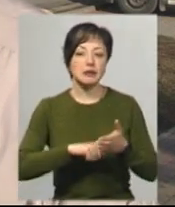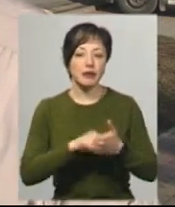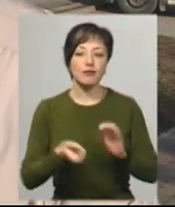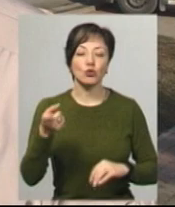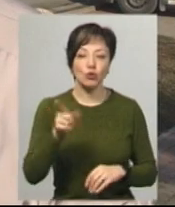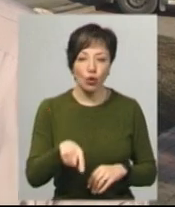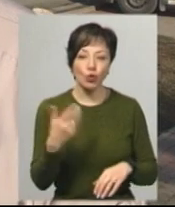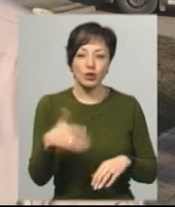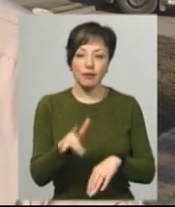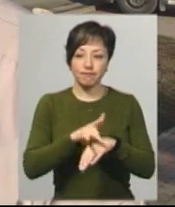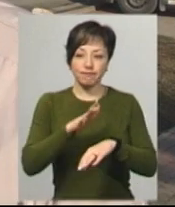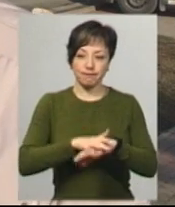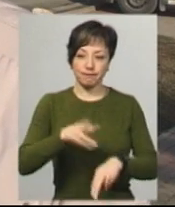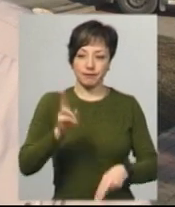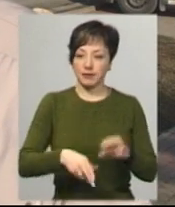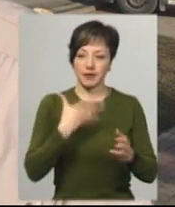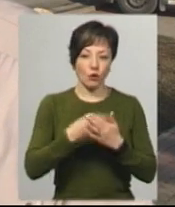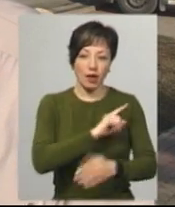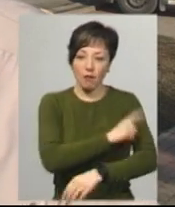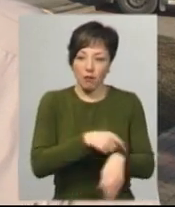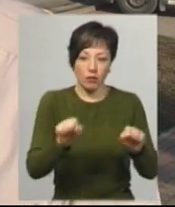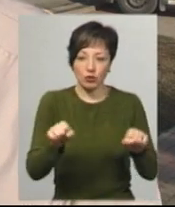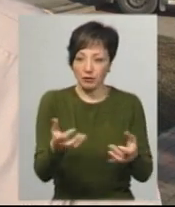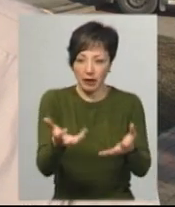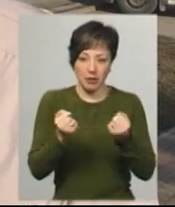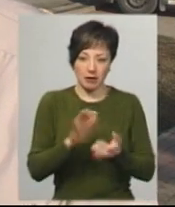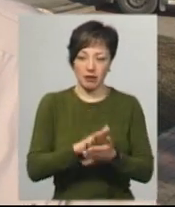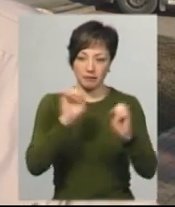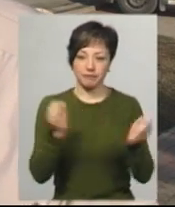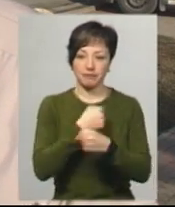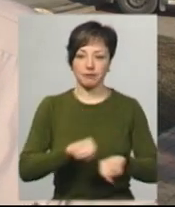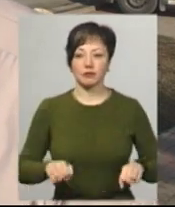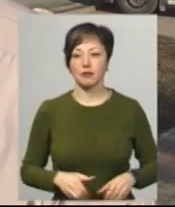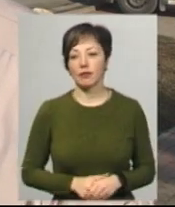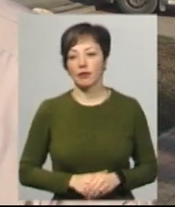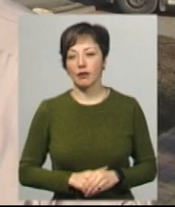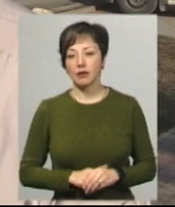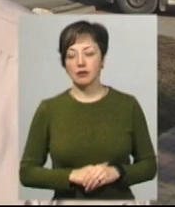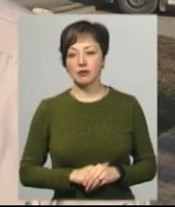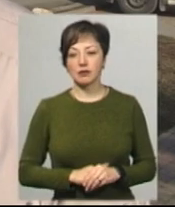що воно вже вичерпало свої потужності, свої можливості, то, що в нього закладалось в